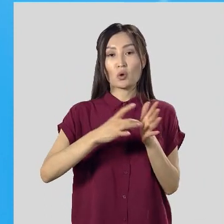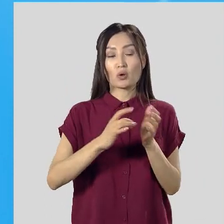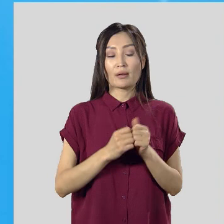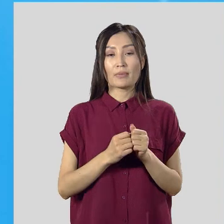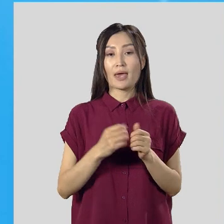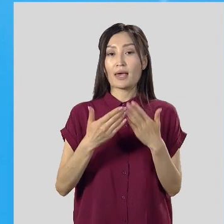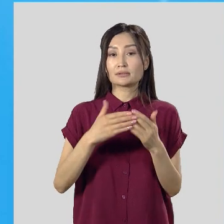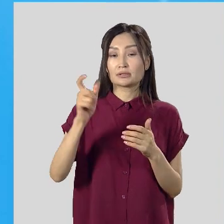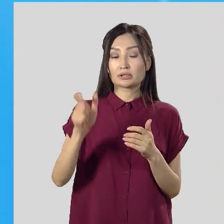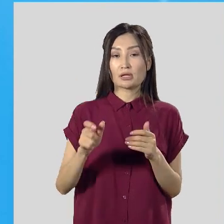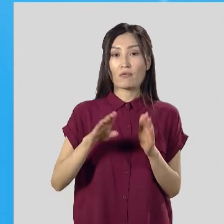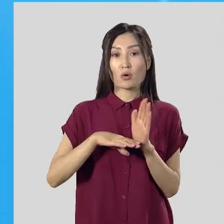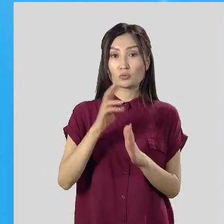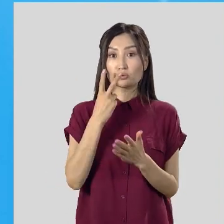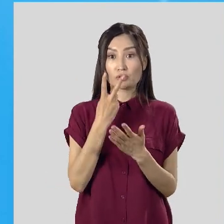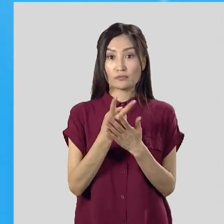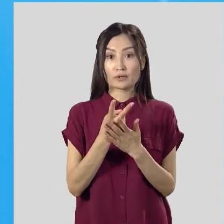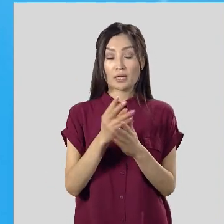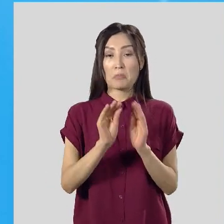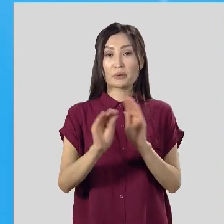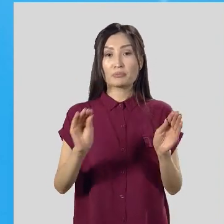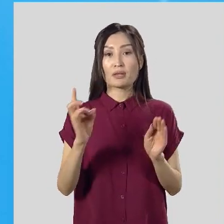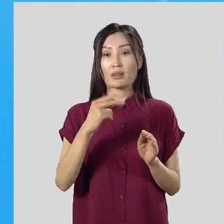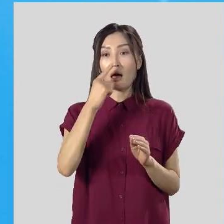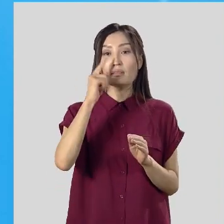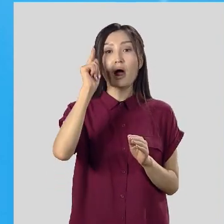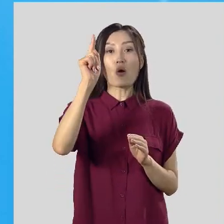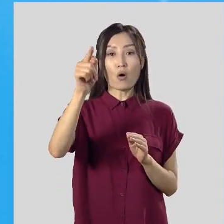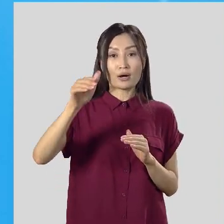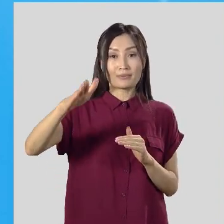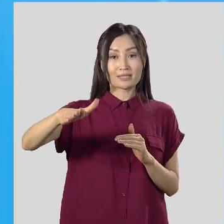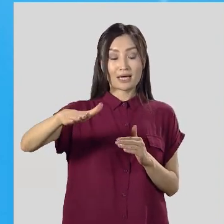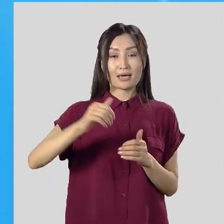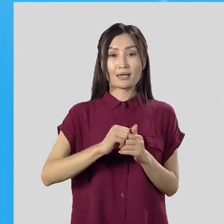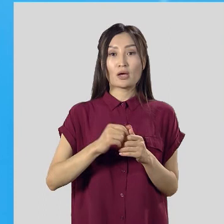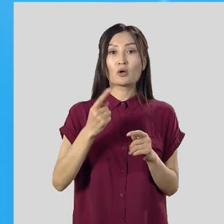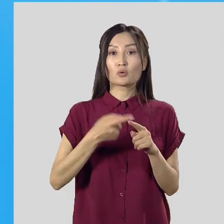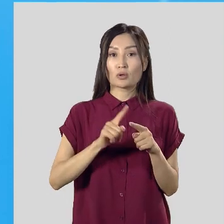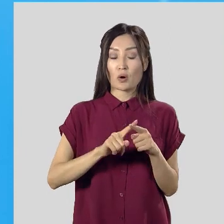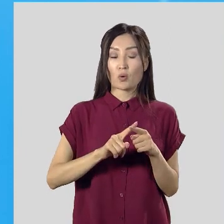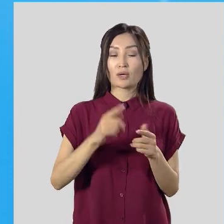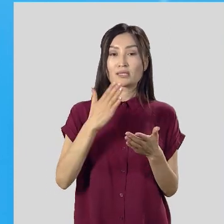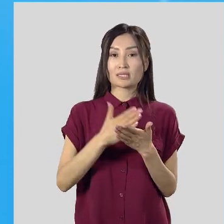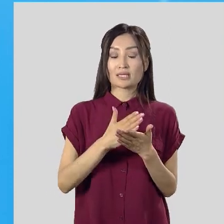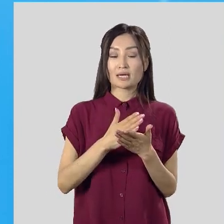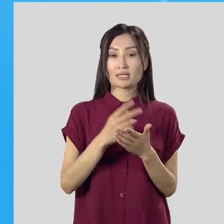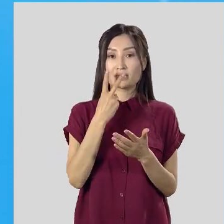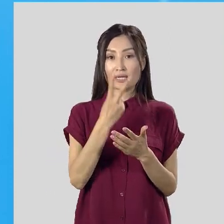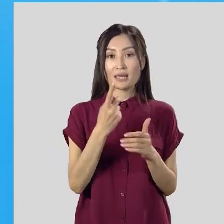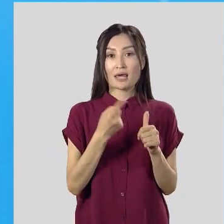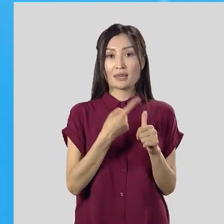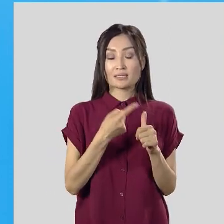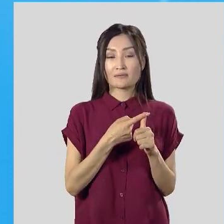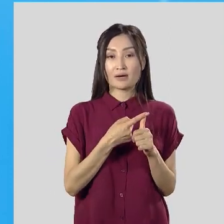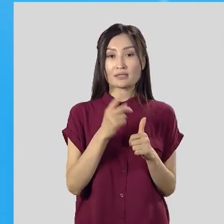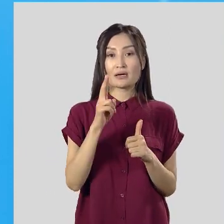Если человек лучше видит предметы на далеком расстоянии, то такое состояние зрения